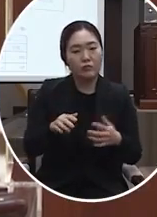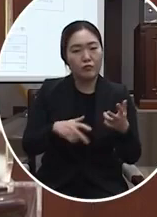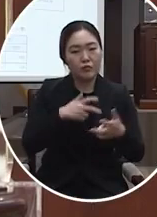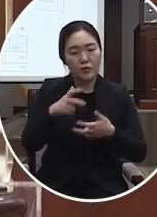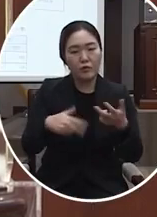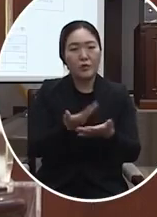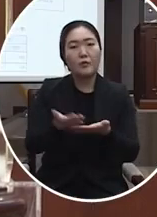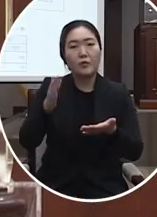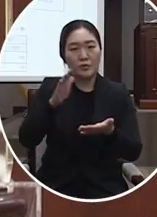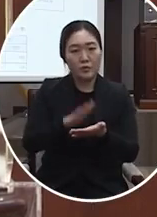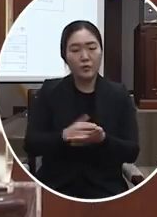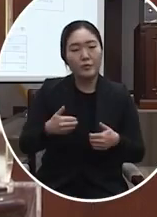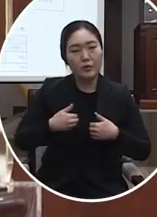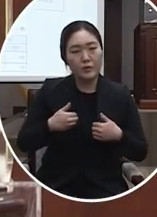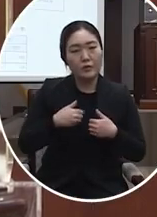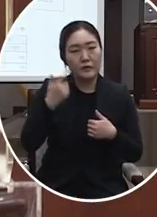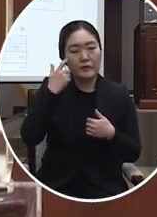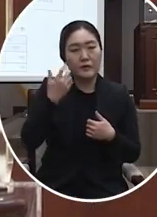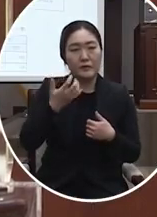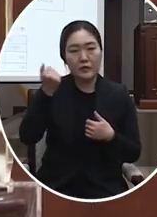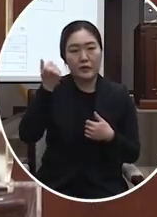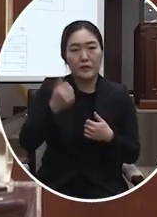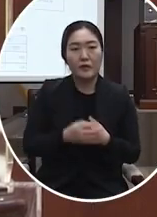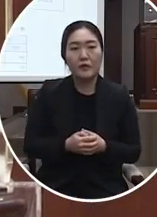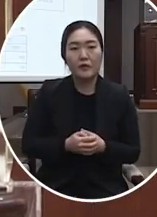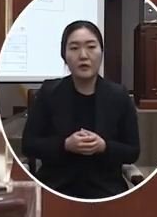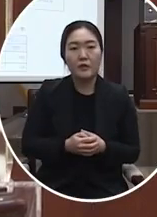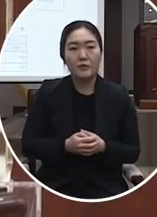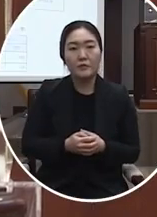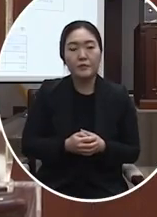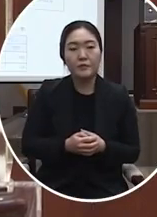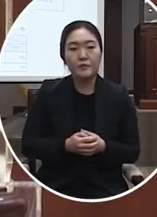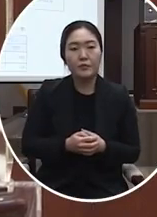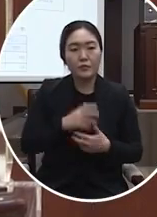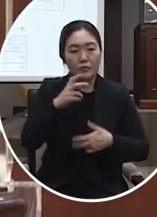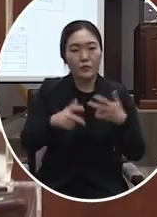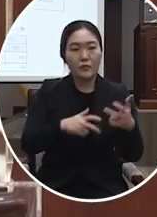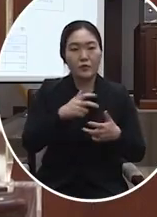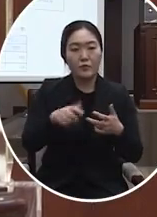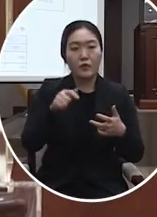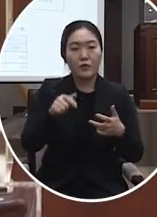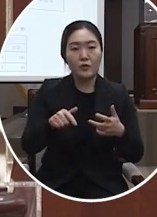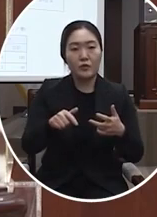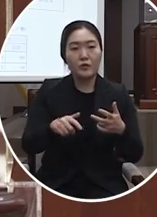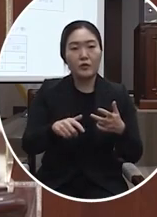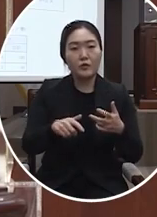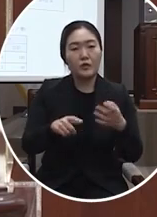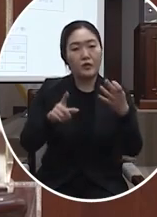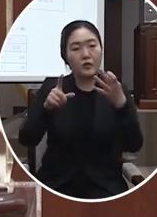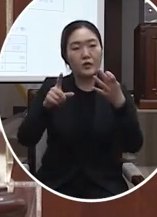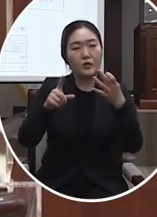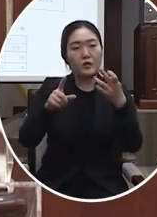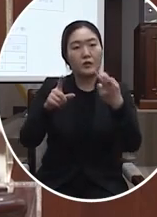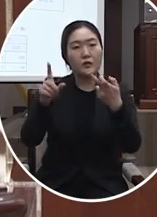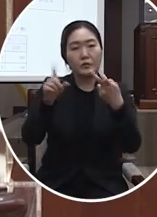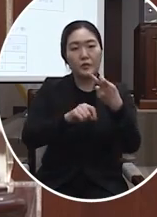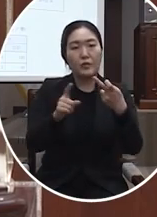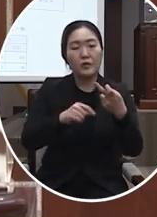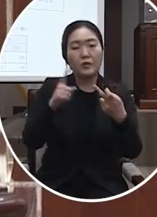필요성을 계획에서 확신으로 바뀌게 됩니다. 시설 현대화 사업은 2019년 10월